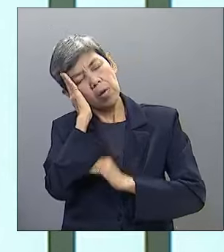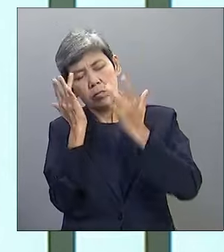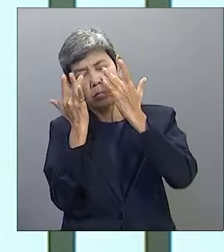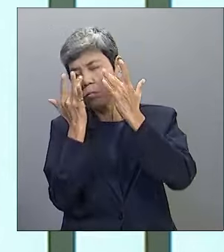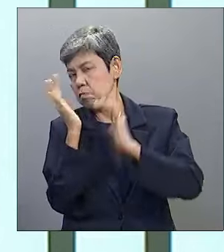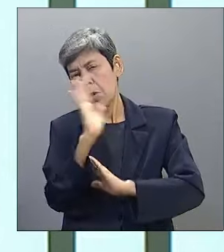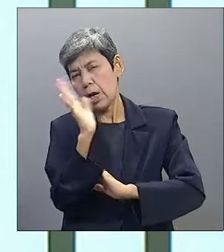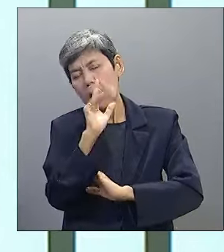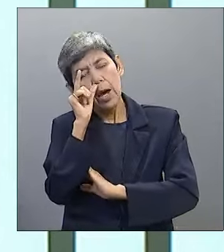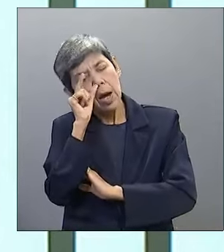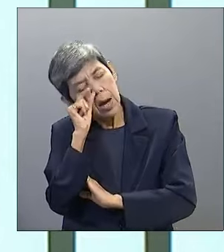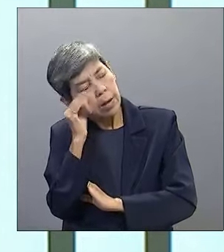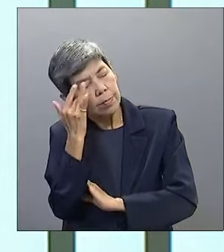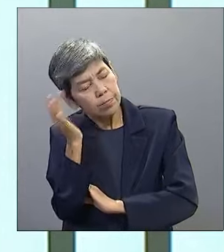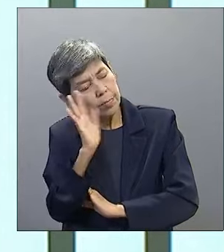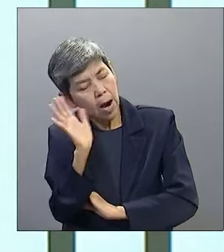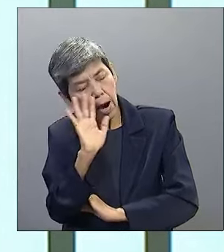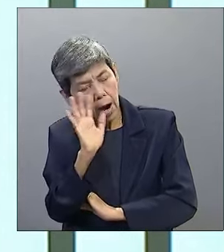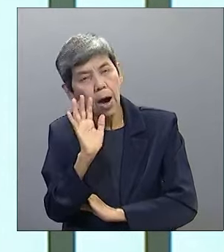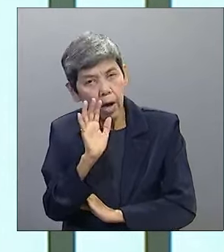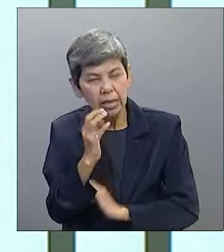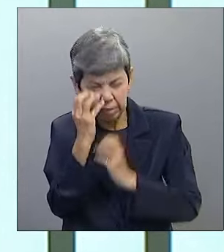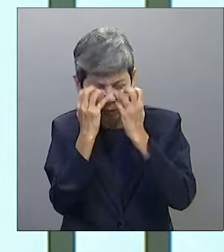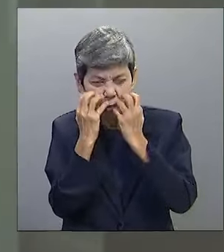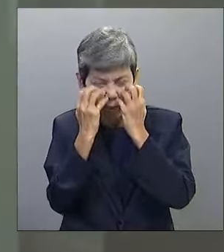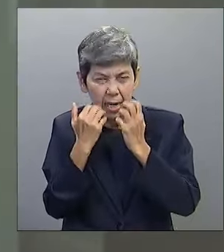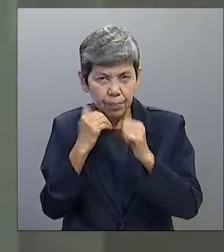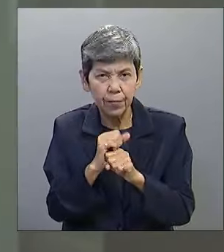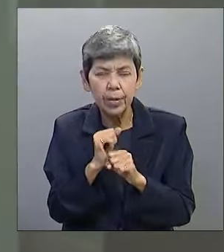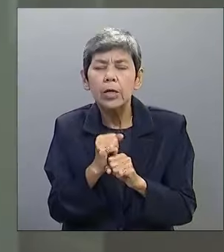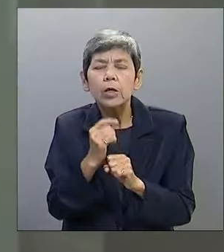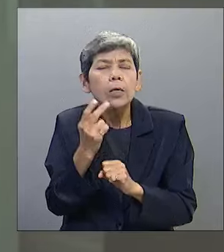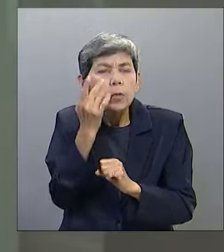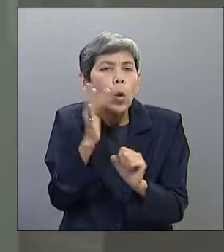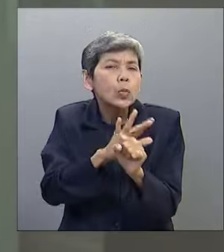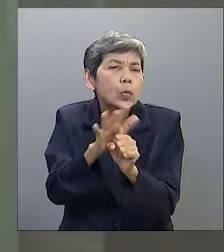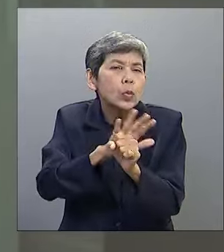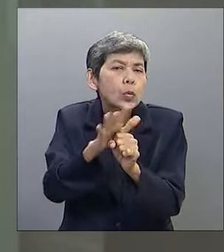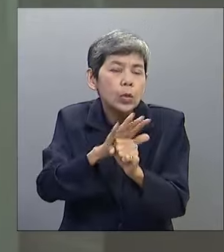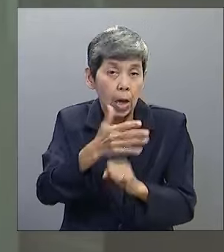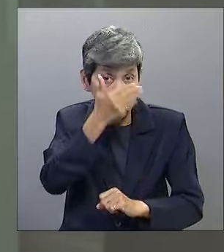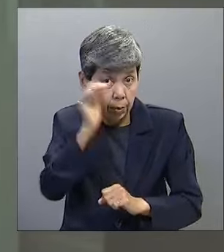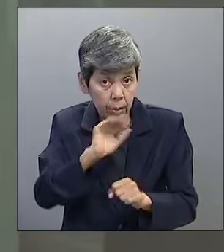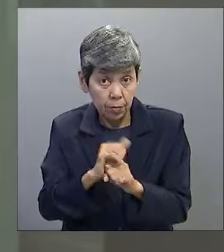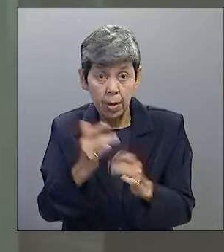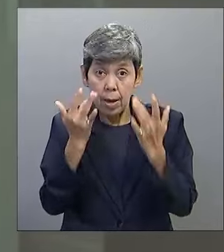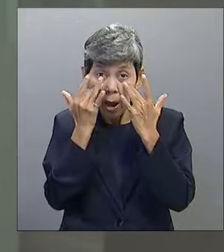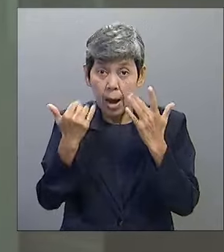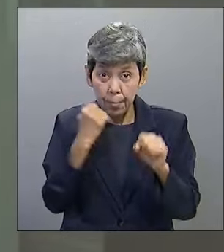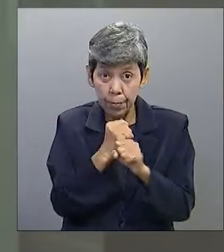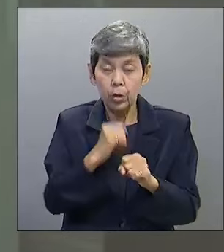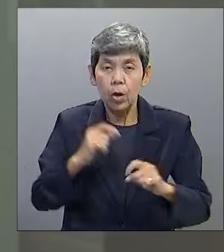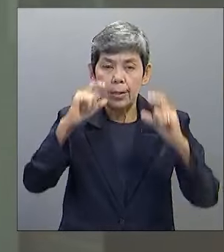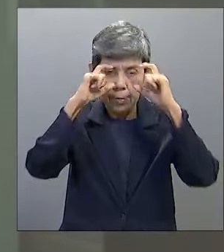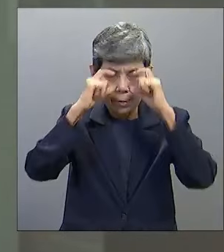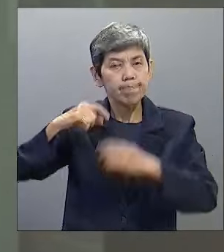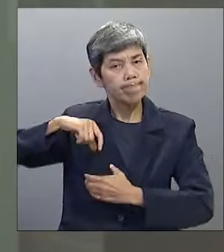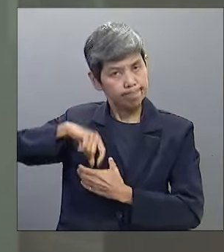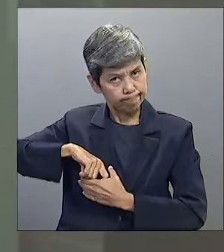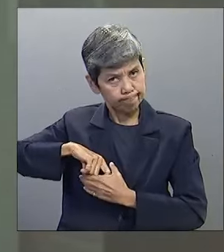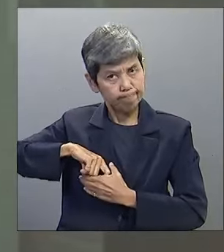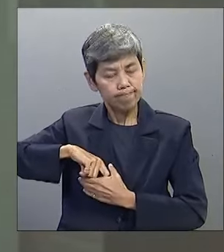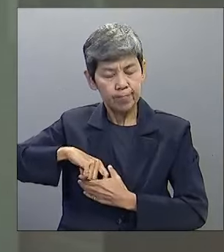ควร ใช่ครับ ใช่ไหมครับ ความสะอาดสำคัญมากๆครับ ค่ะใช้ให้น้อยที่สุดนะคะแล้วก็อย่าลืมด้วยถ้าเกิดมีคอนแทคเลนส์แล้วก็อย่าลืมต้องมีแว่นสายตาส